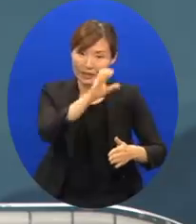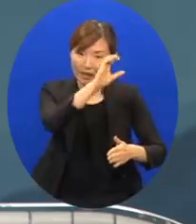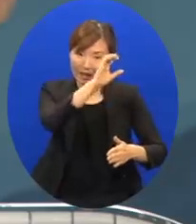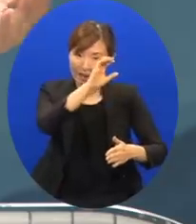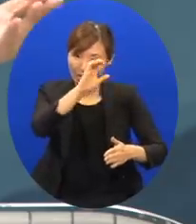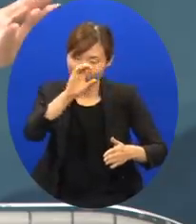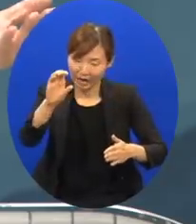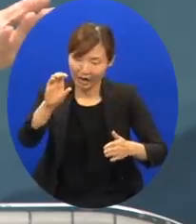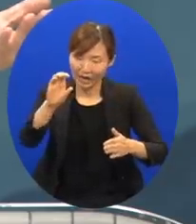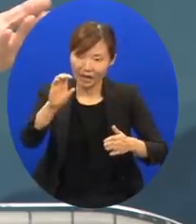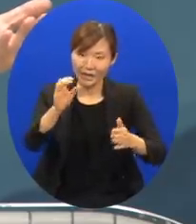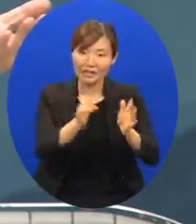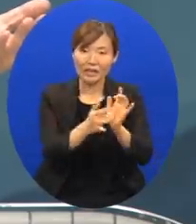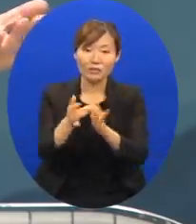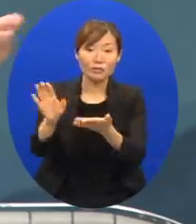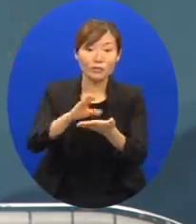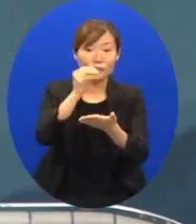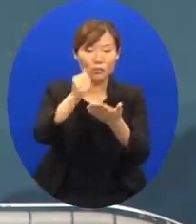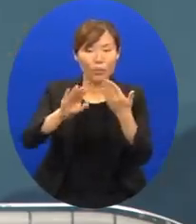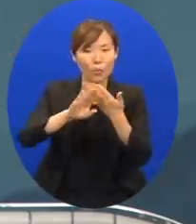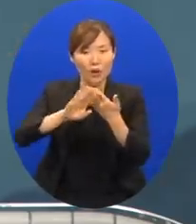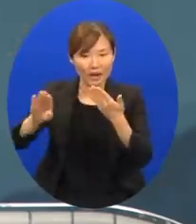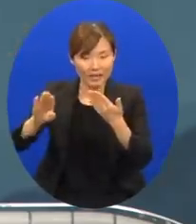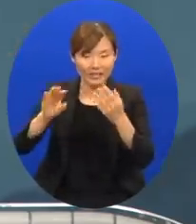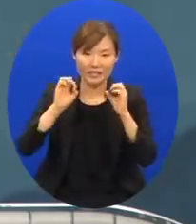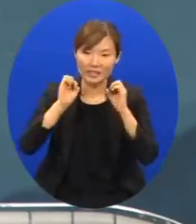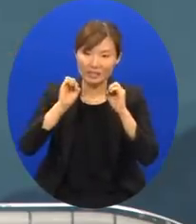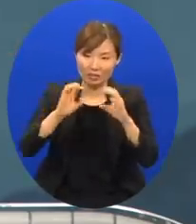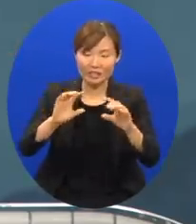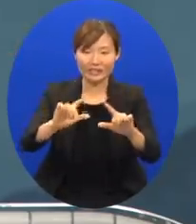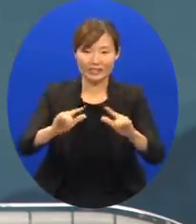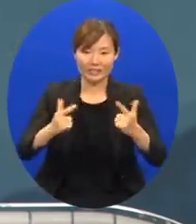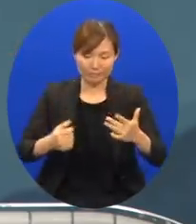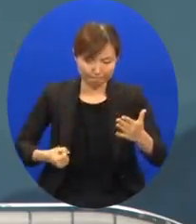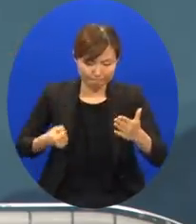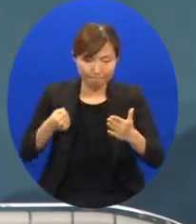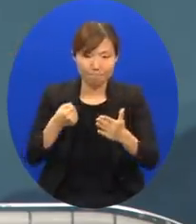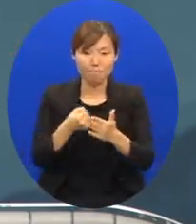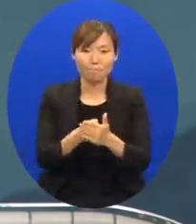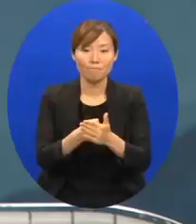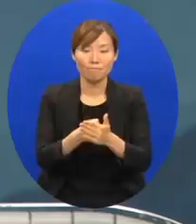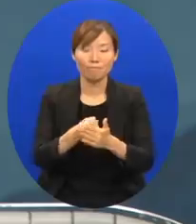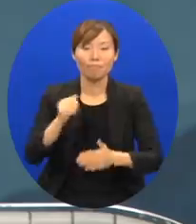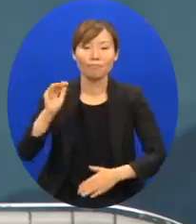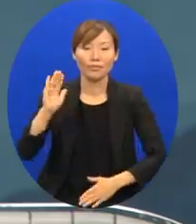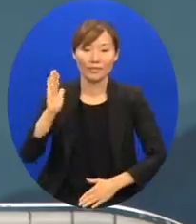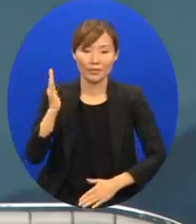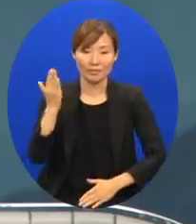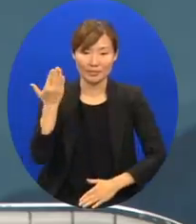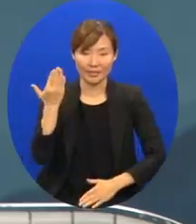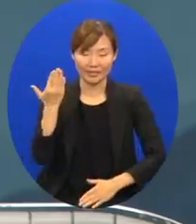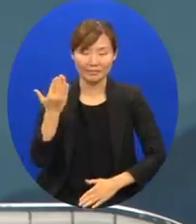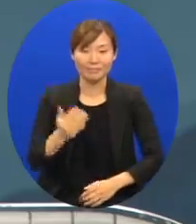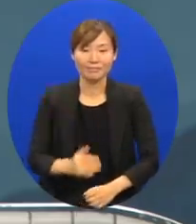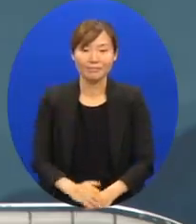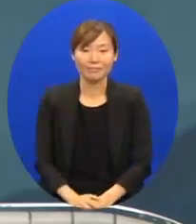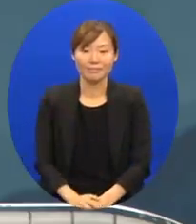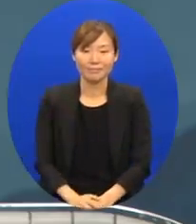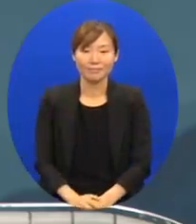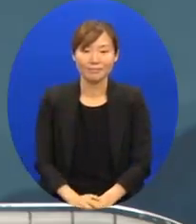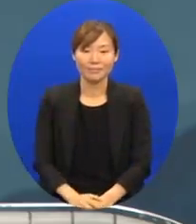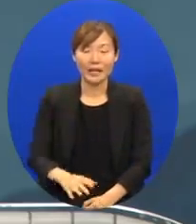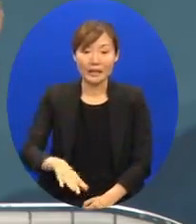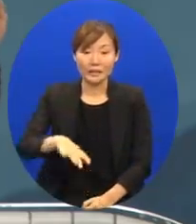내가 전하지 않을 것이라 그렇게 마음에 굳게 결심을 하게 됩니다 그리고 처음